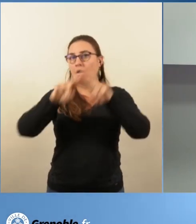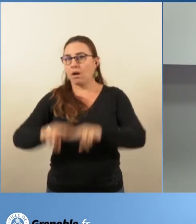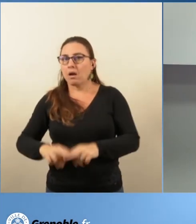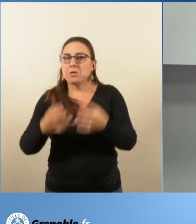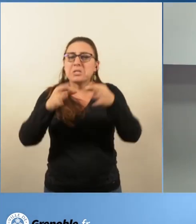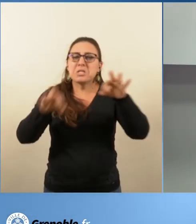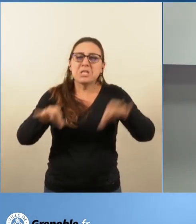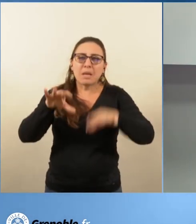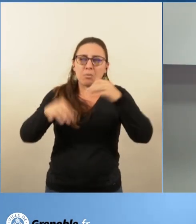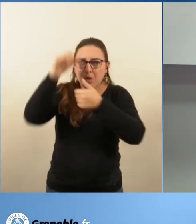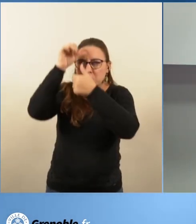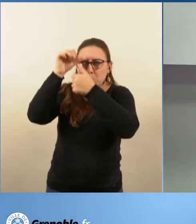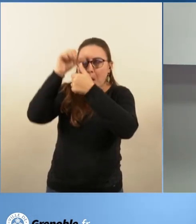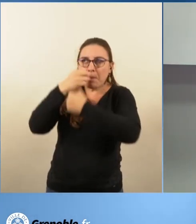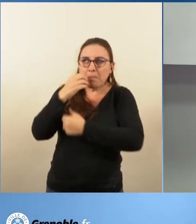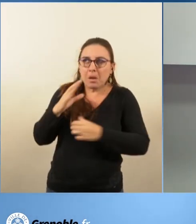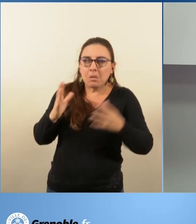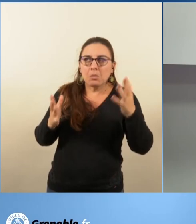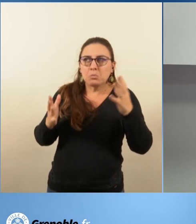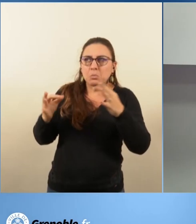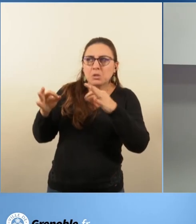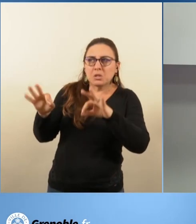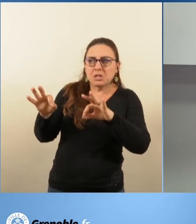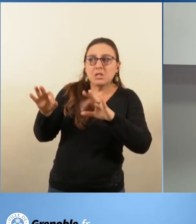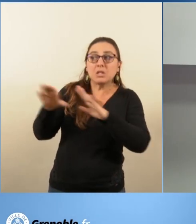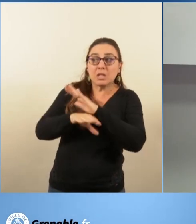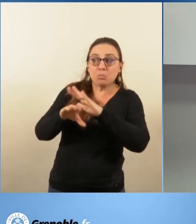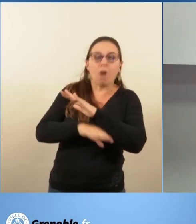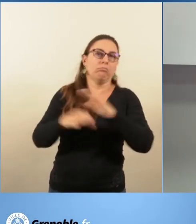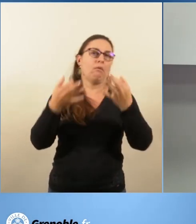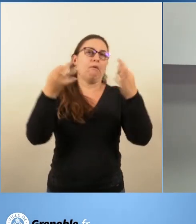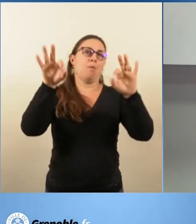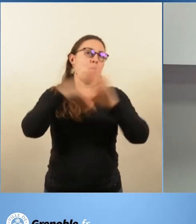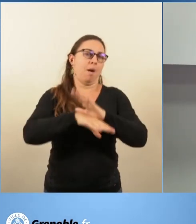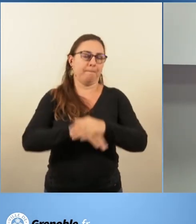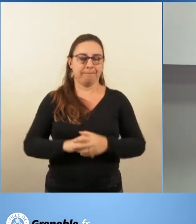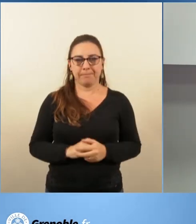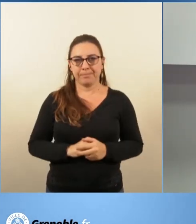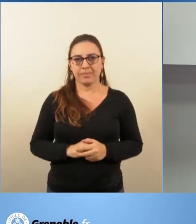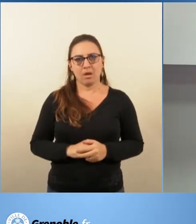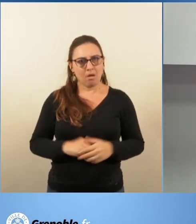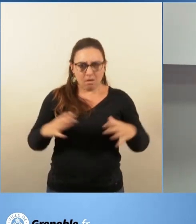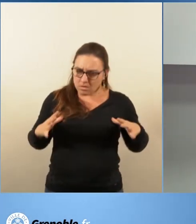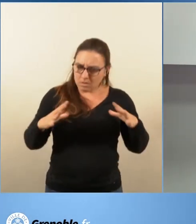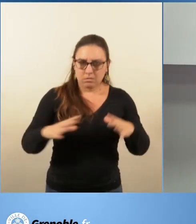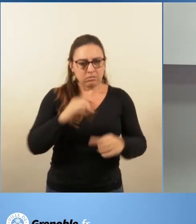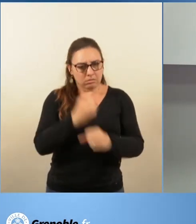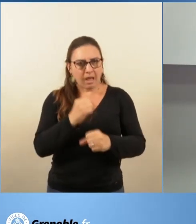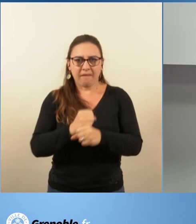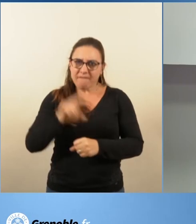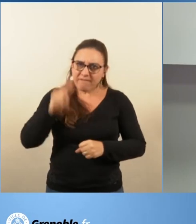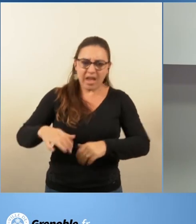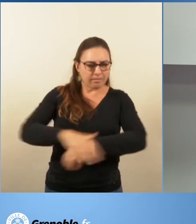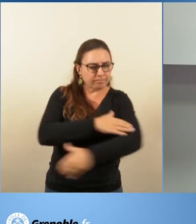de mémoire moins de 10 donc il y a un vrai travail qui est un